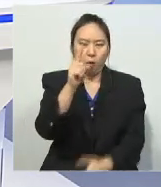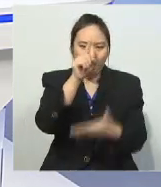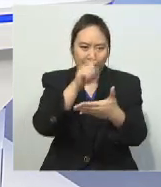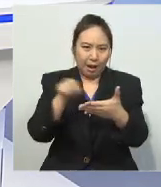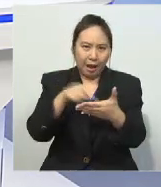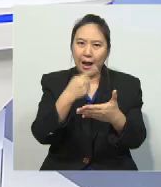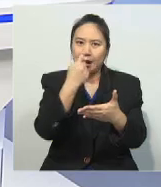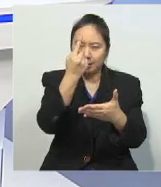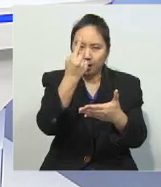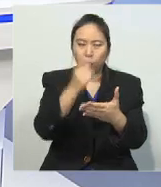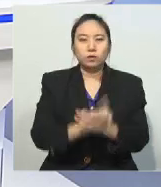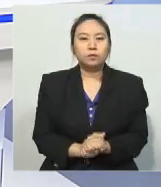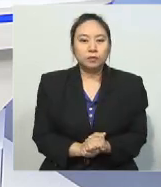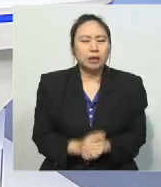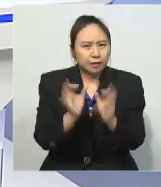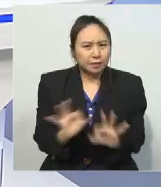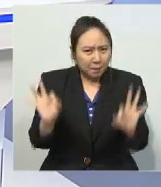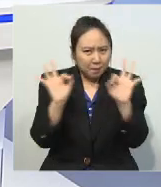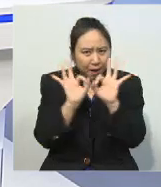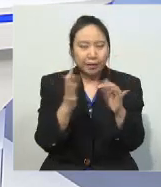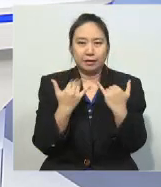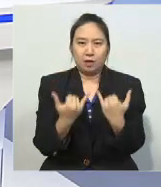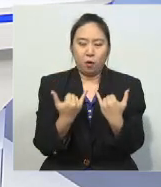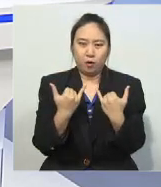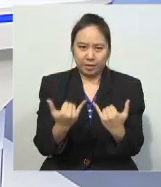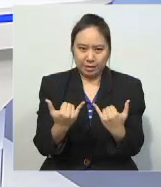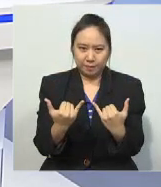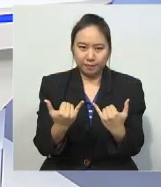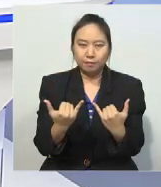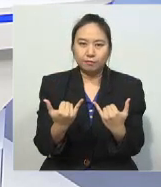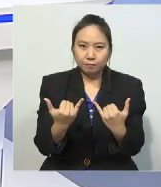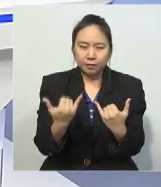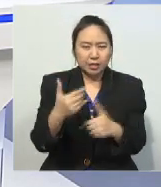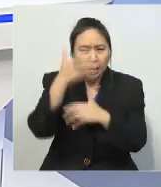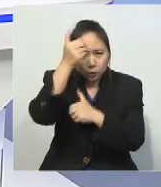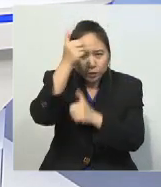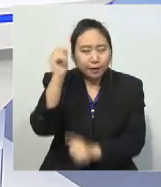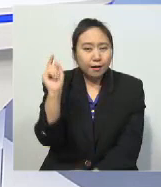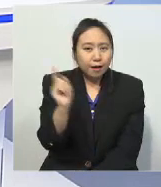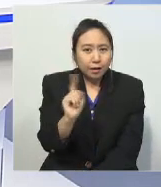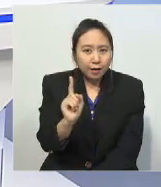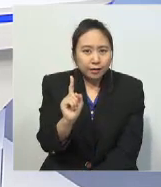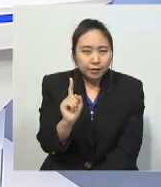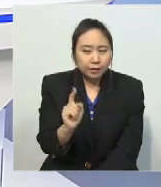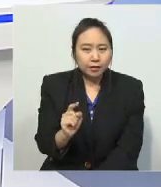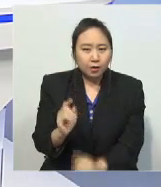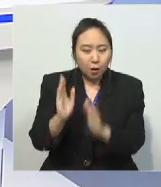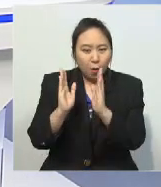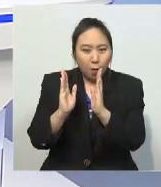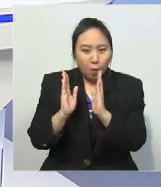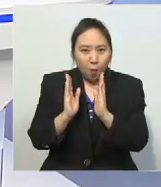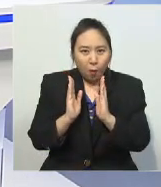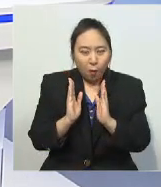ายเลขเดียวได้มา3อย่างที่สำคัญคือการเลือกตั้งครั้งนี้ตัวแปรอีก1ตัวแปรที่น่าสนใจก็คือคนที่จะเป็น first time